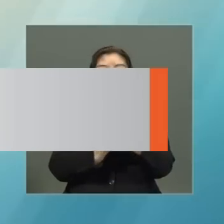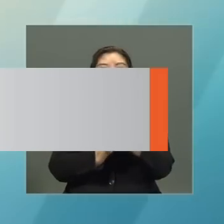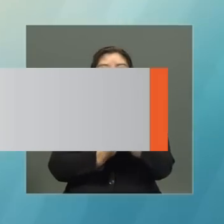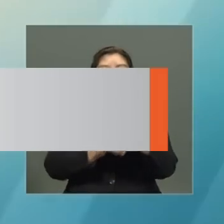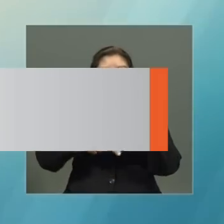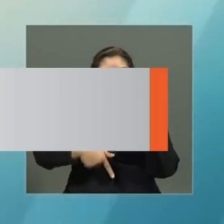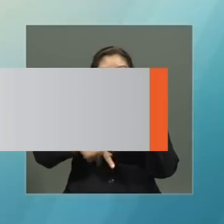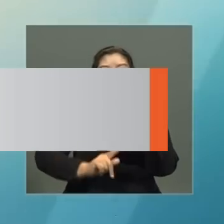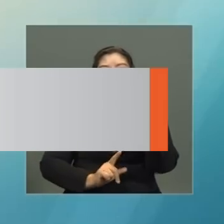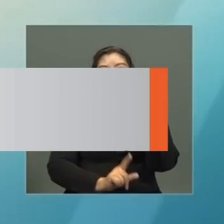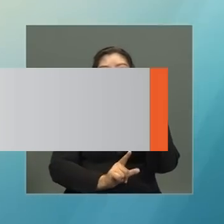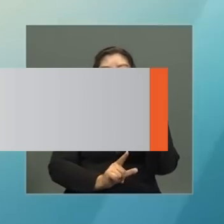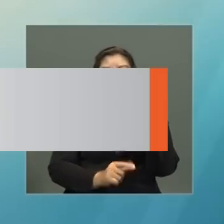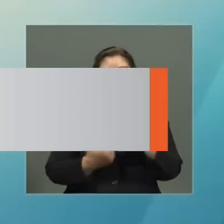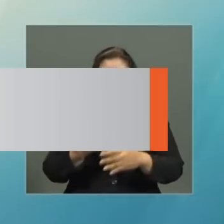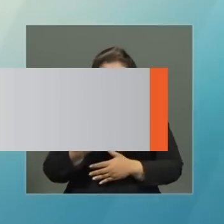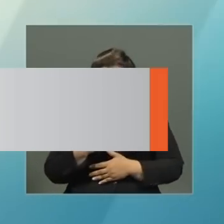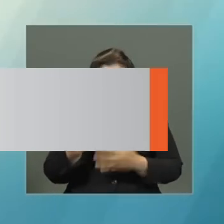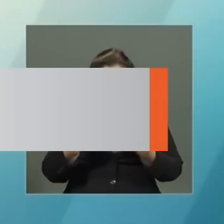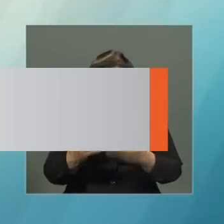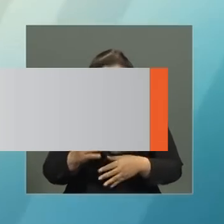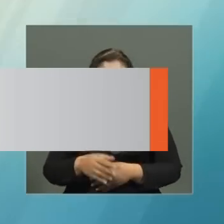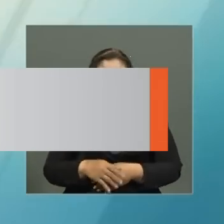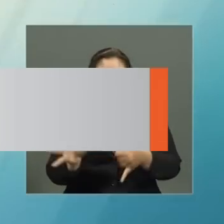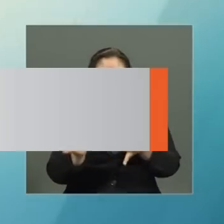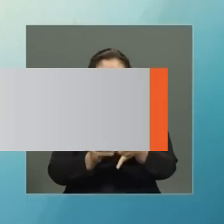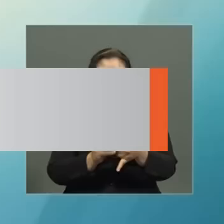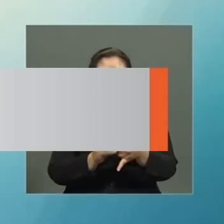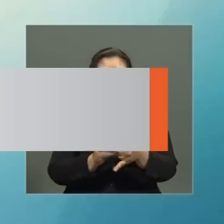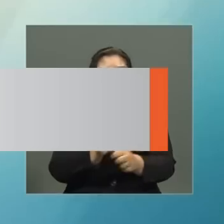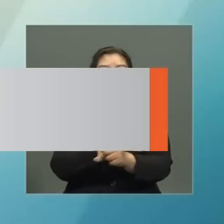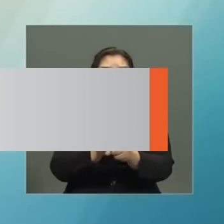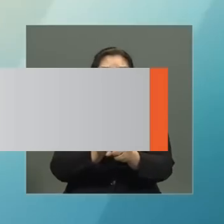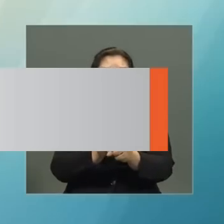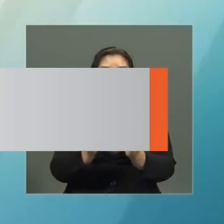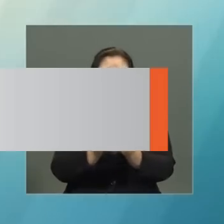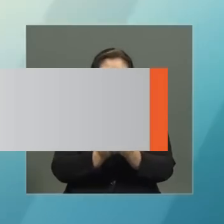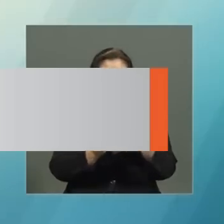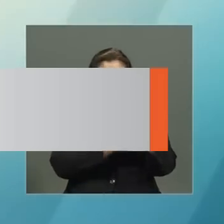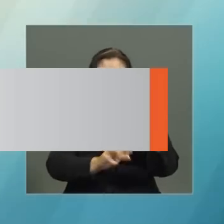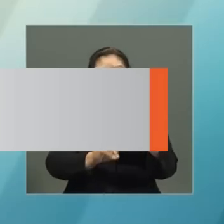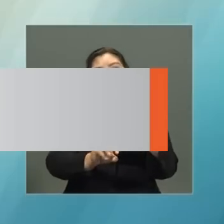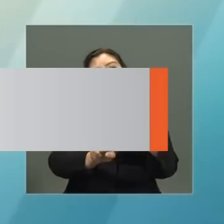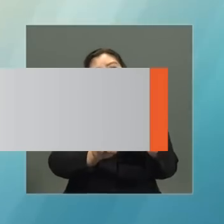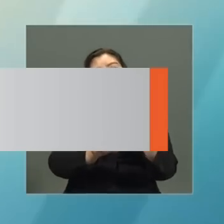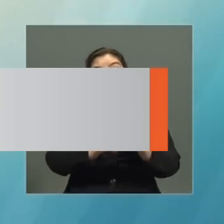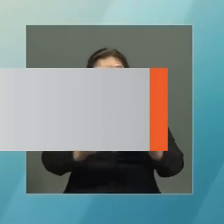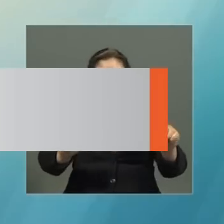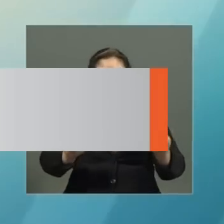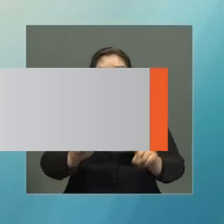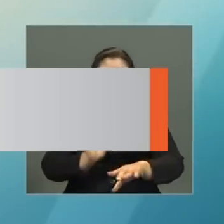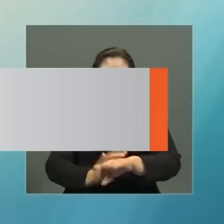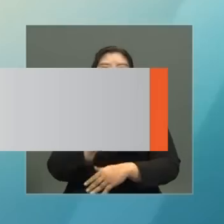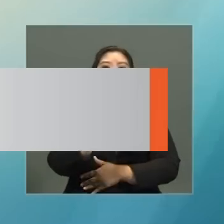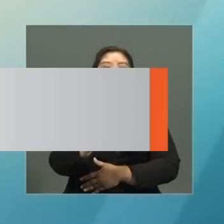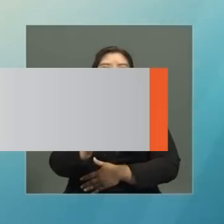านจะหลุดออกมาจาก17จังหวัดมาเป็น61จังหวัดที่ติดตรงนี้แต่เป็นความสามารถครับ